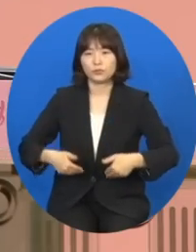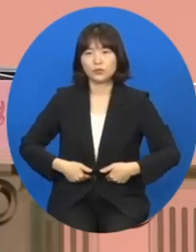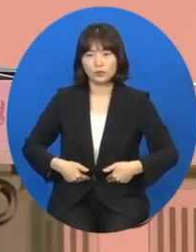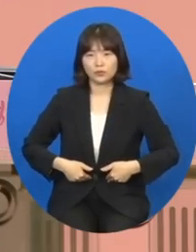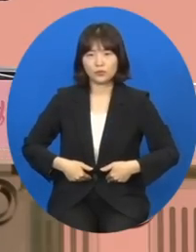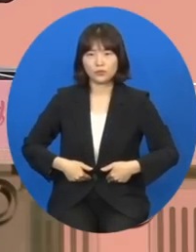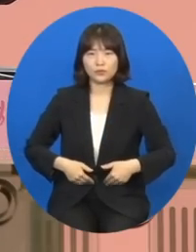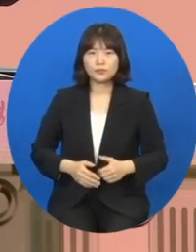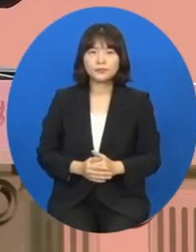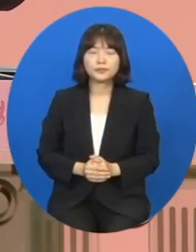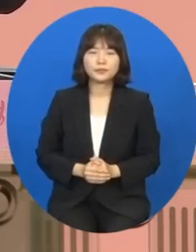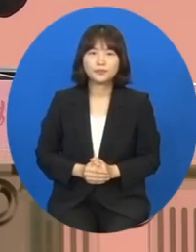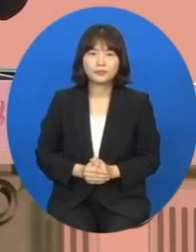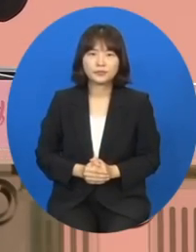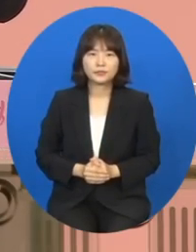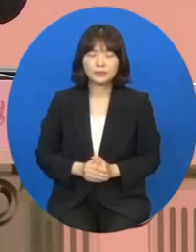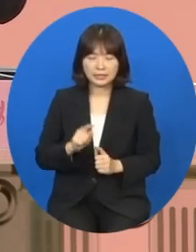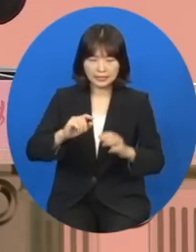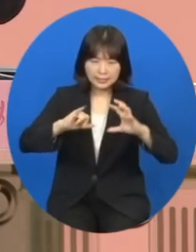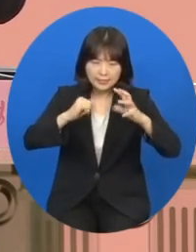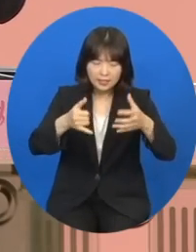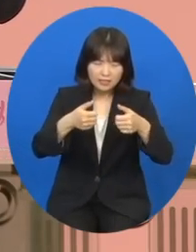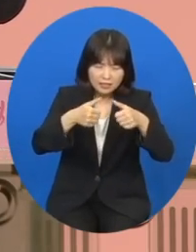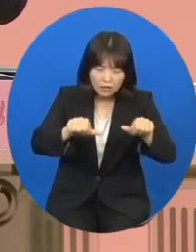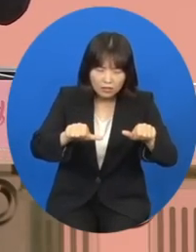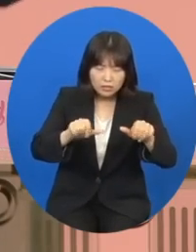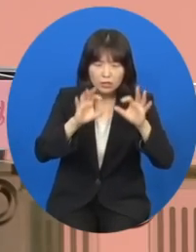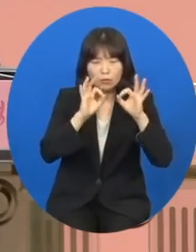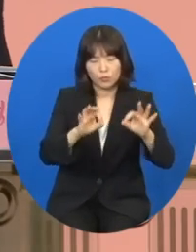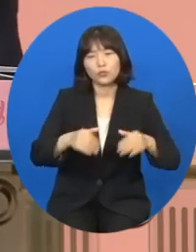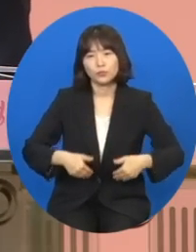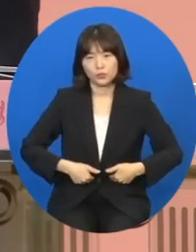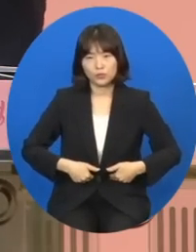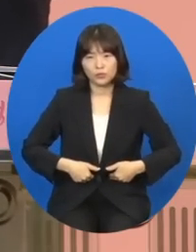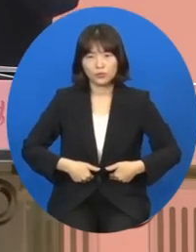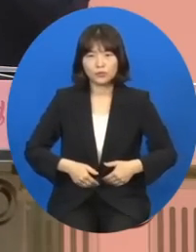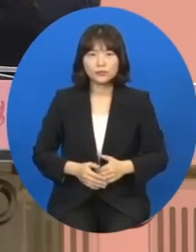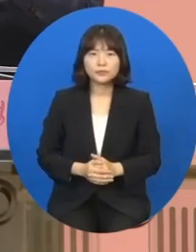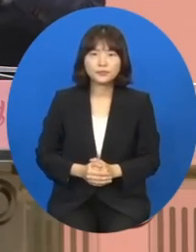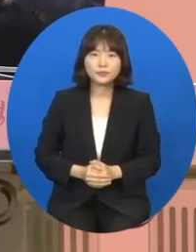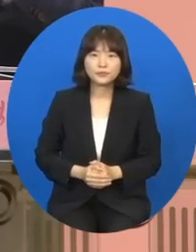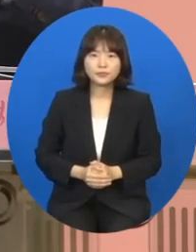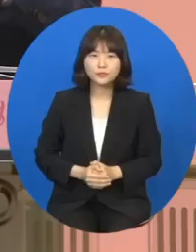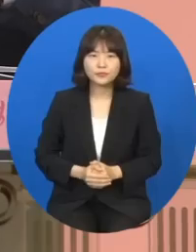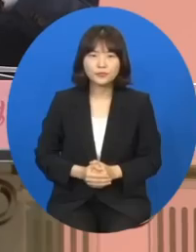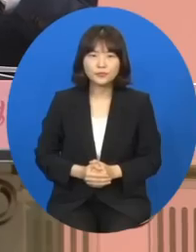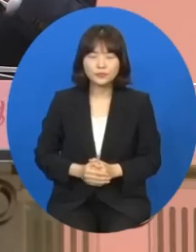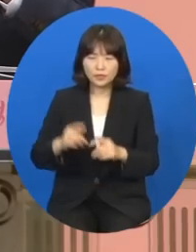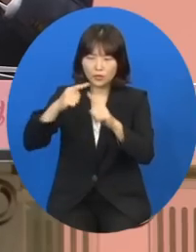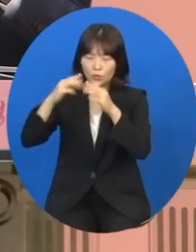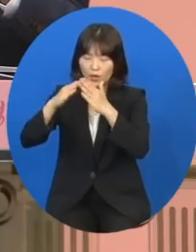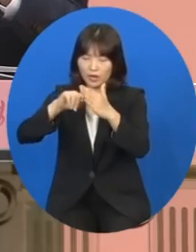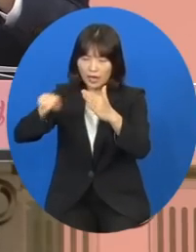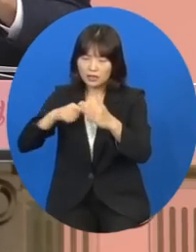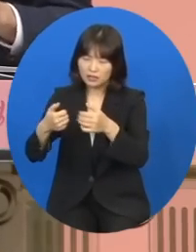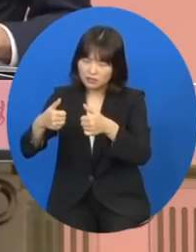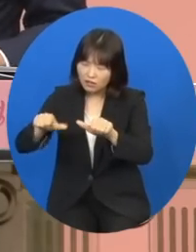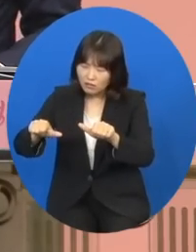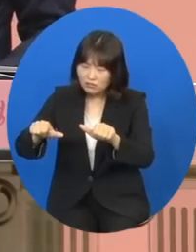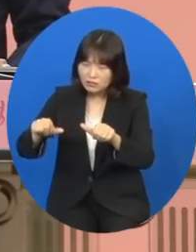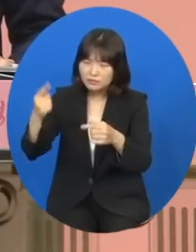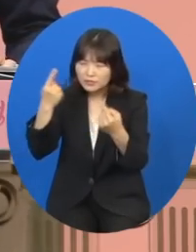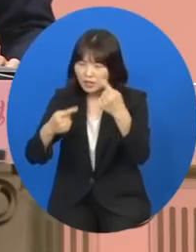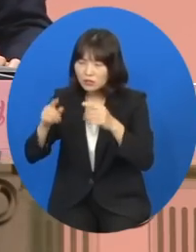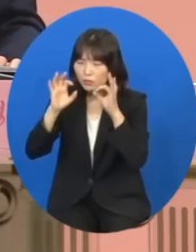부럽게 눈썹 oo 이 세상에 깨어 짐을 보아야 하고 ntc 브로켄 냈으니 매출 수에 안에 있는 깨어 짐을 보아야